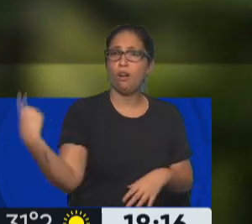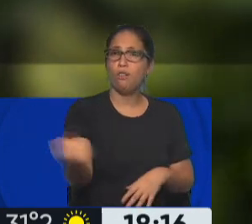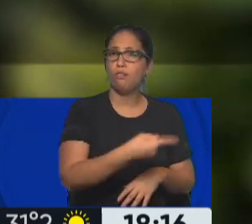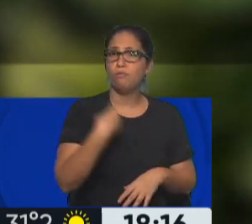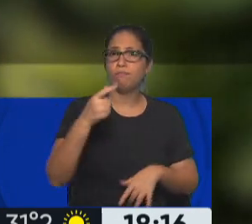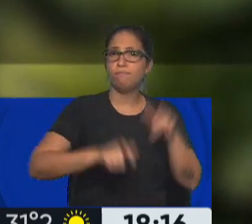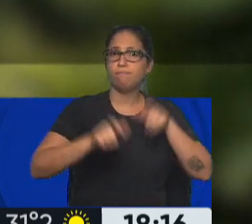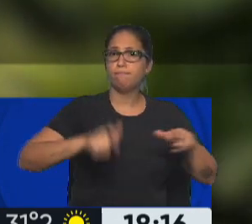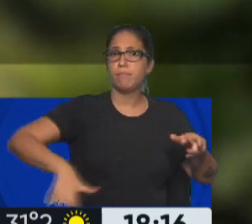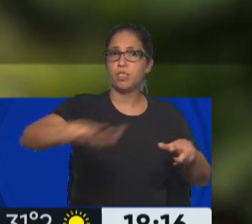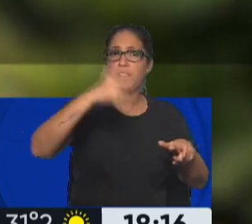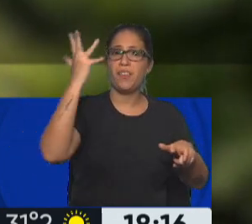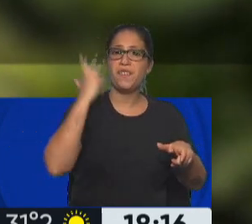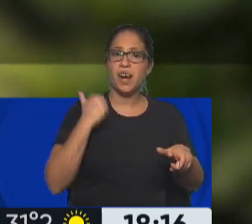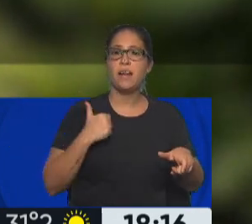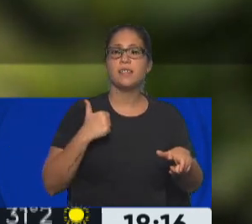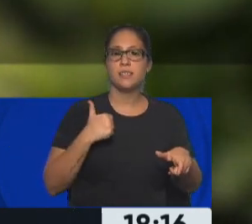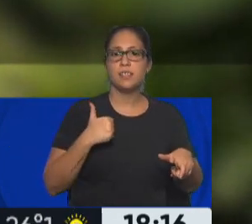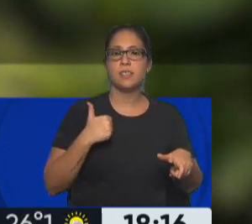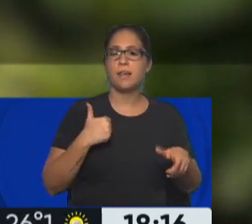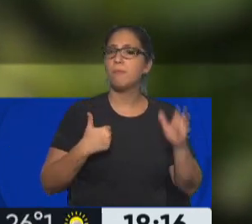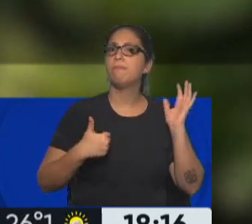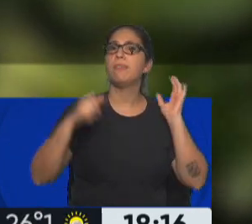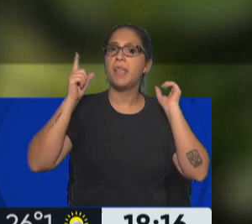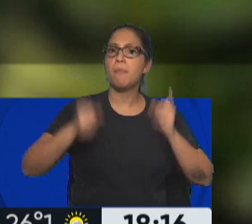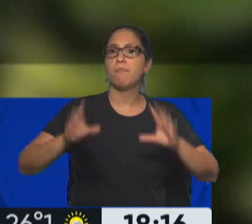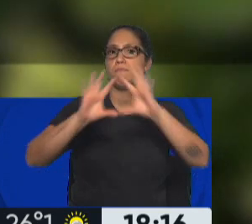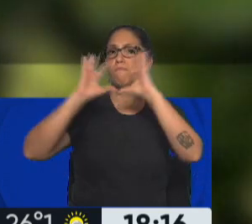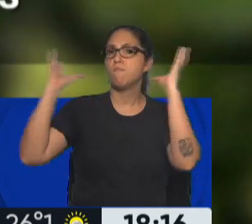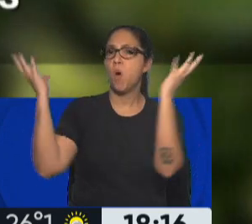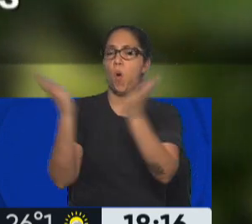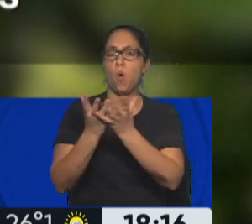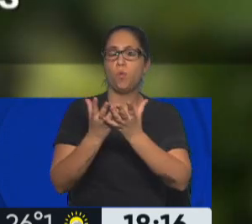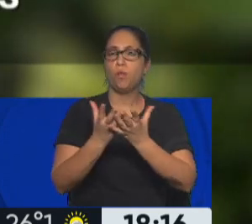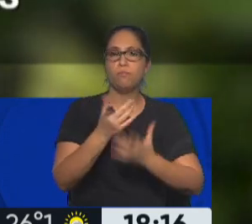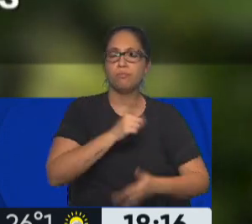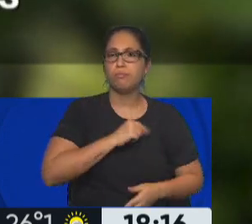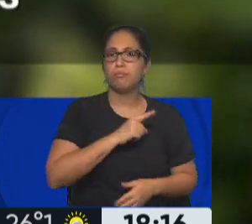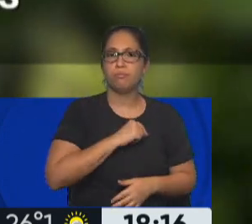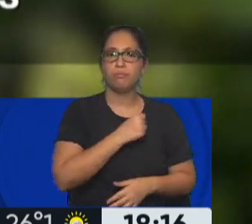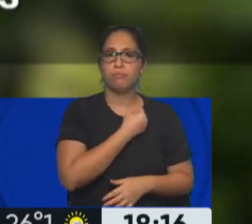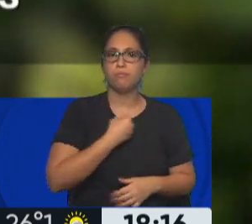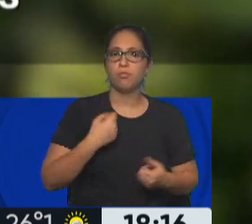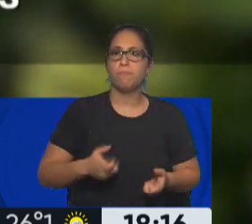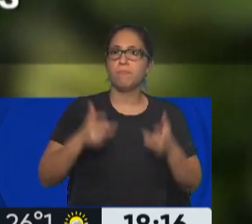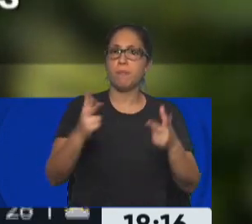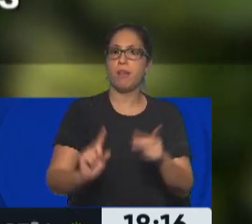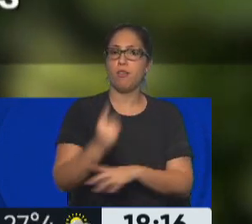par beaucoup en France, mais à travers la planète. Je veux adresser avant toute